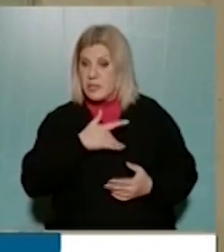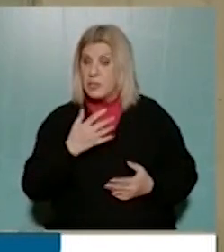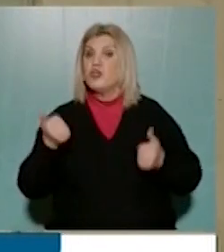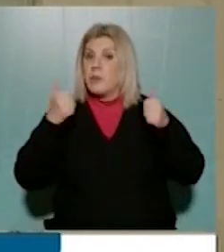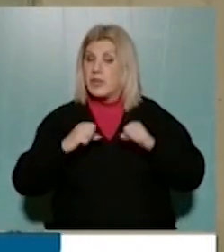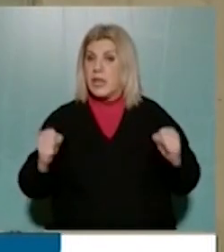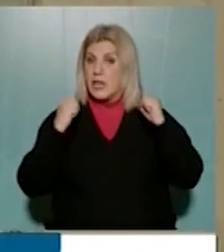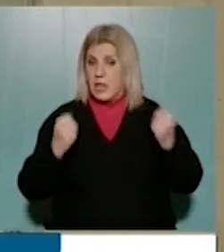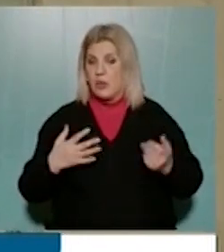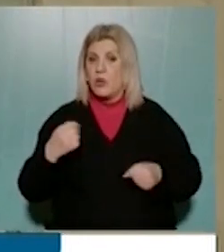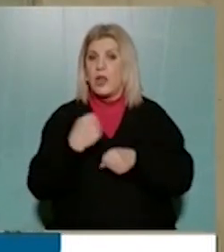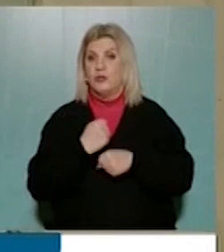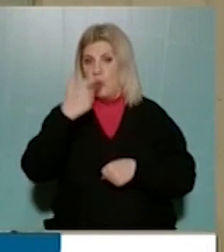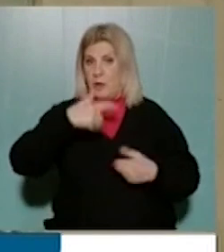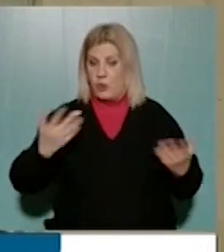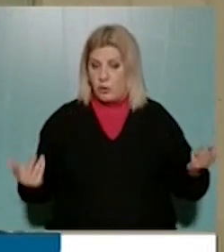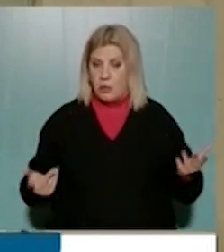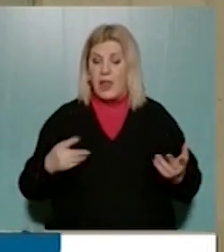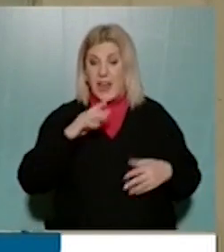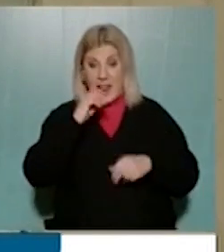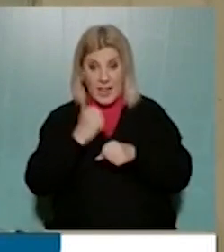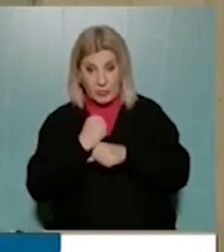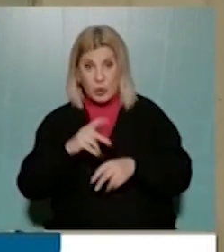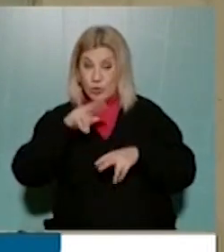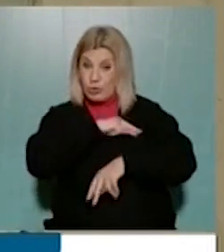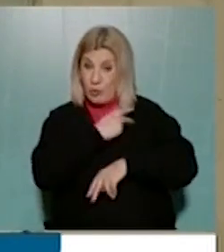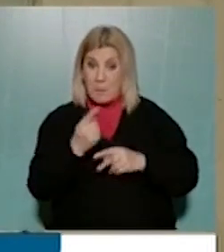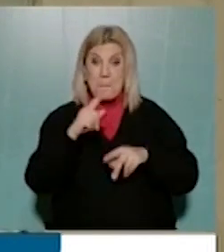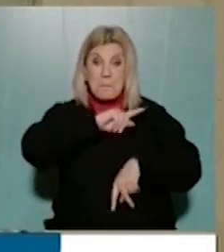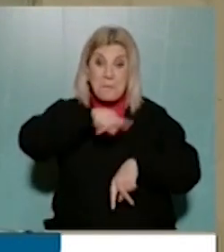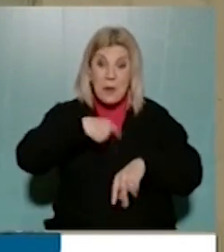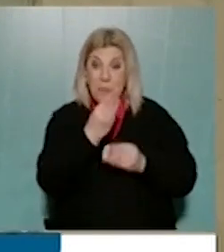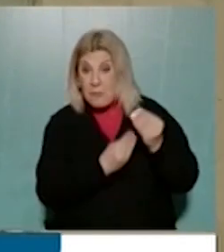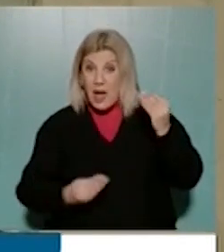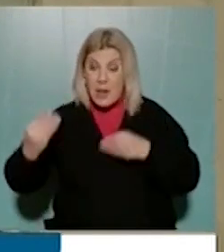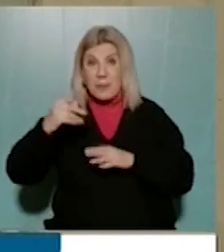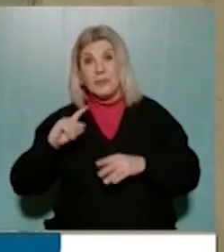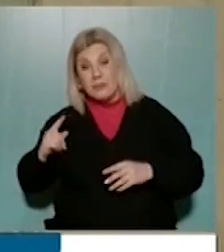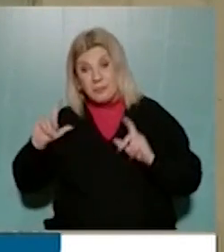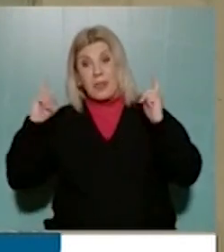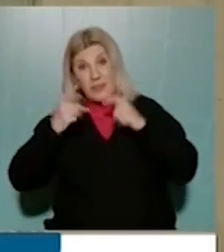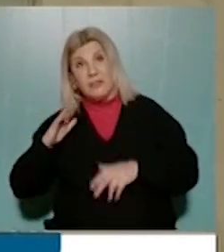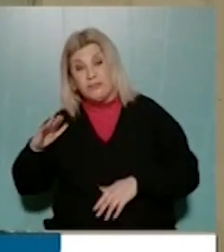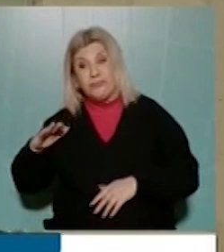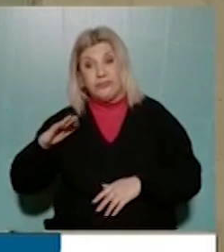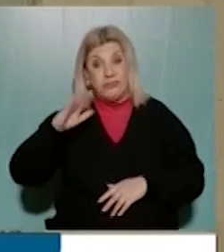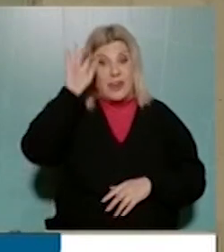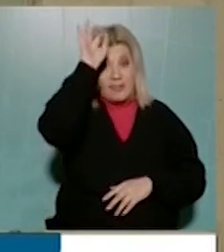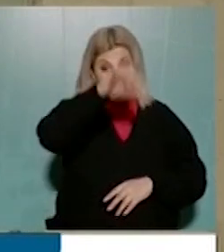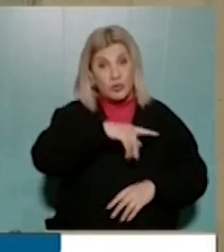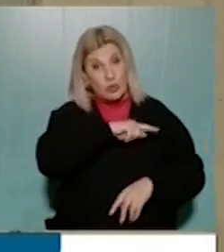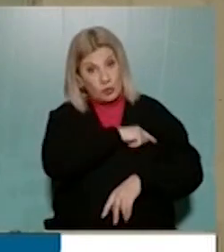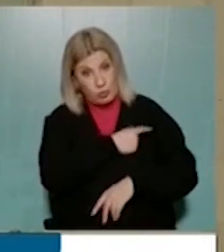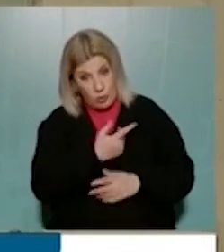σωματική υγεία των εργαζομένων το να χρειάζεται ένας εργαζόμενος στα νοσοκομεία πάνω από μία ώρα να διασχίσει την περιφερειακή και τους δρόμους σε καθημερινή